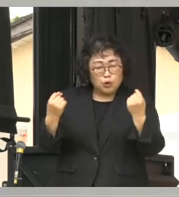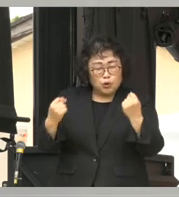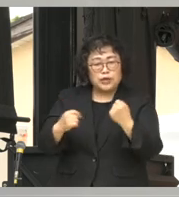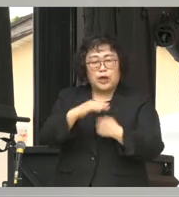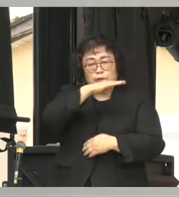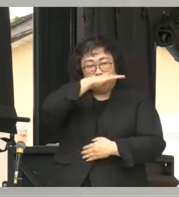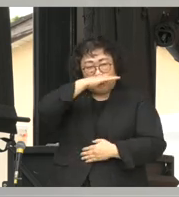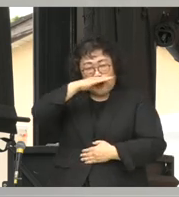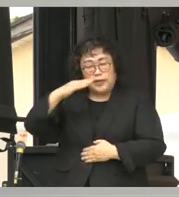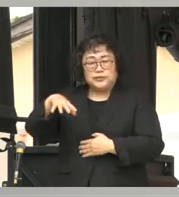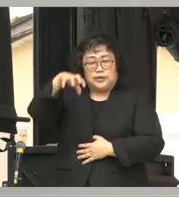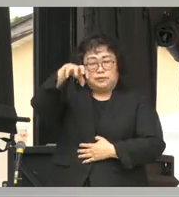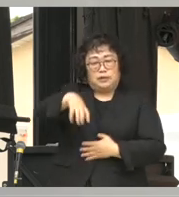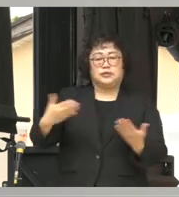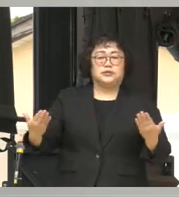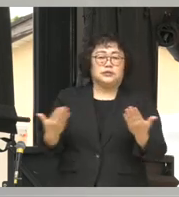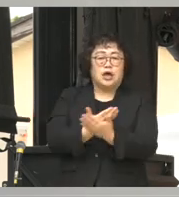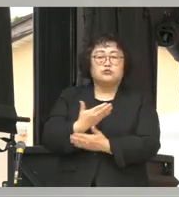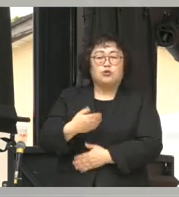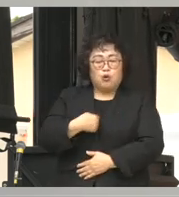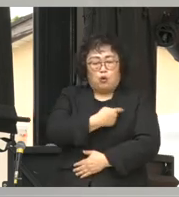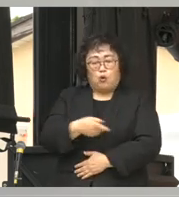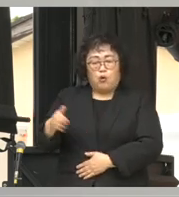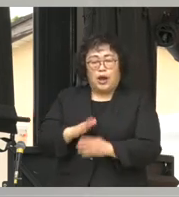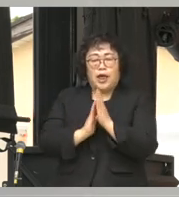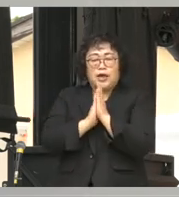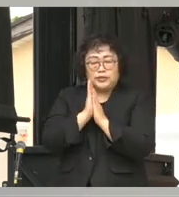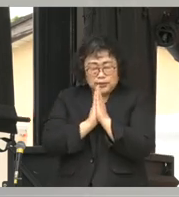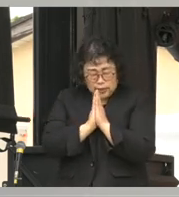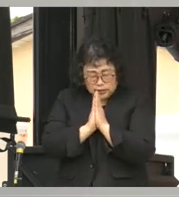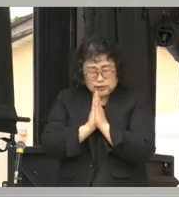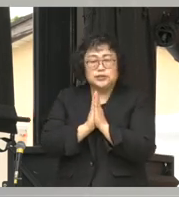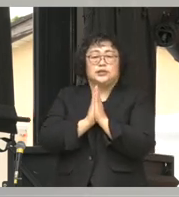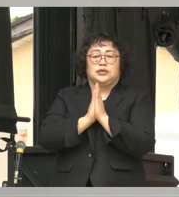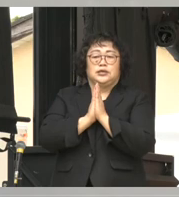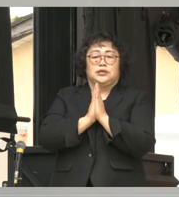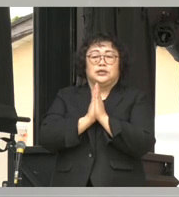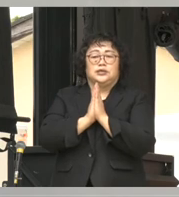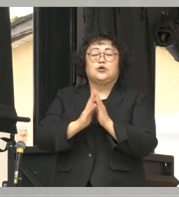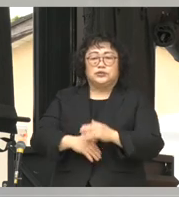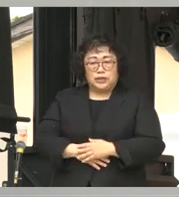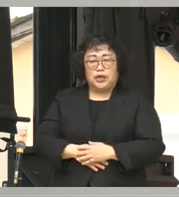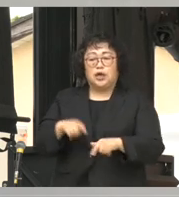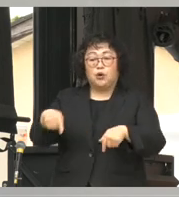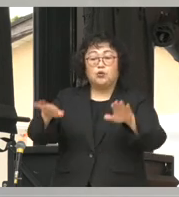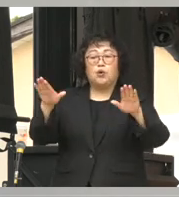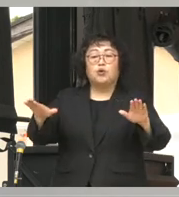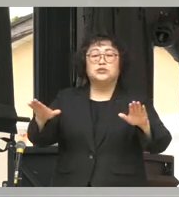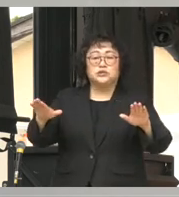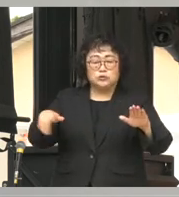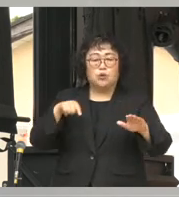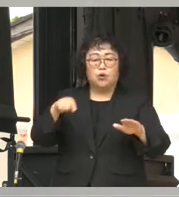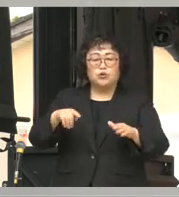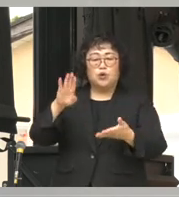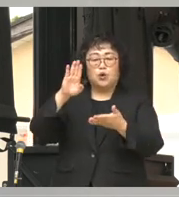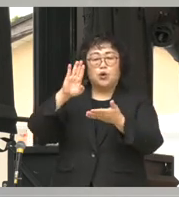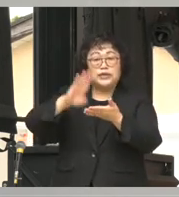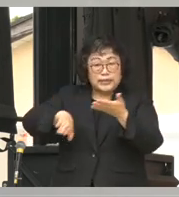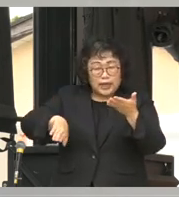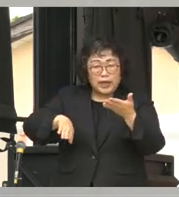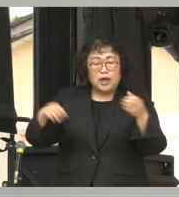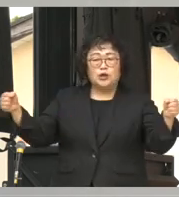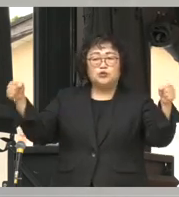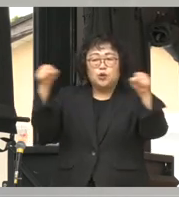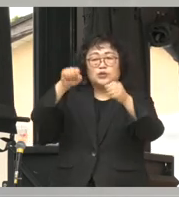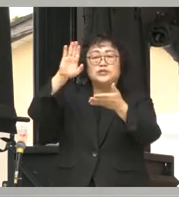晴らしい場となることを心から記念し、そして本日のこのリレー、トーチリレ